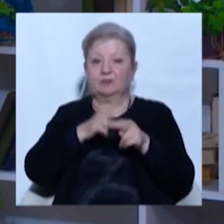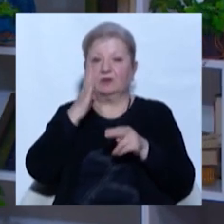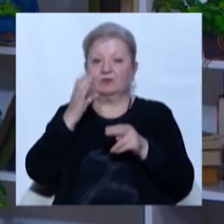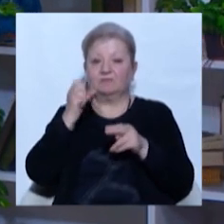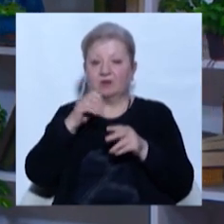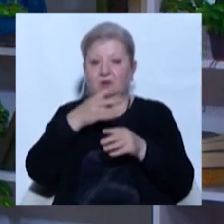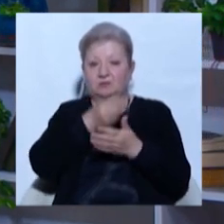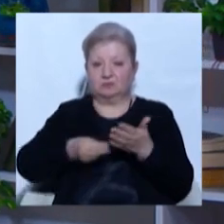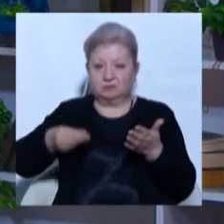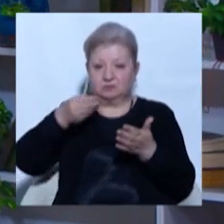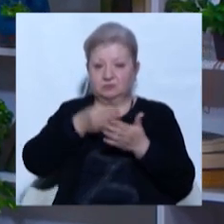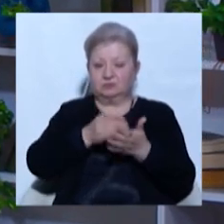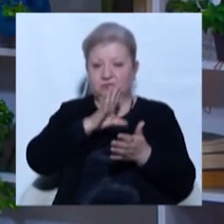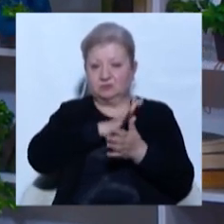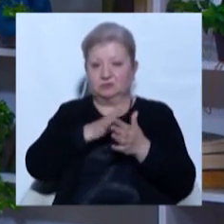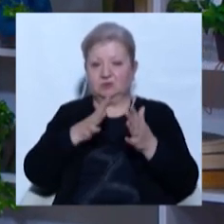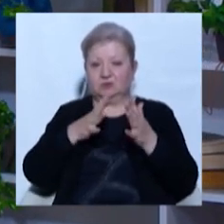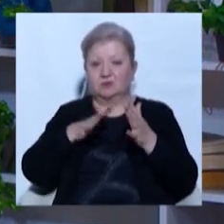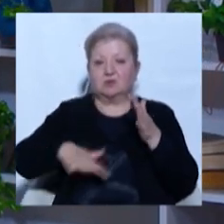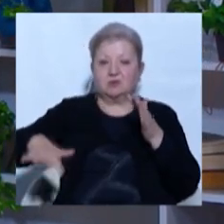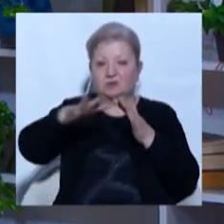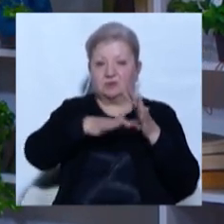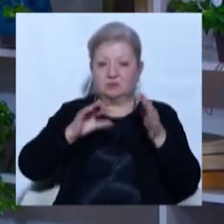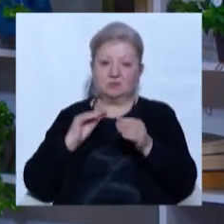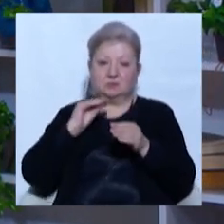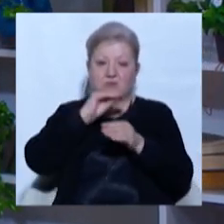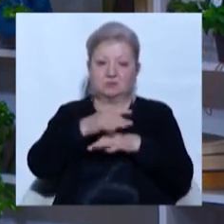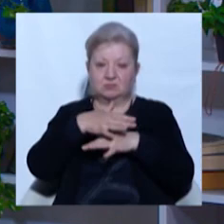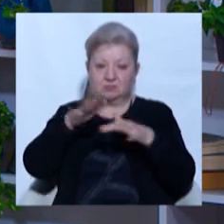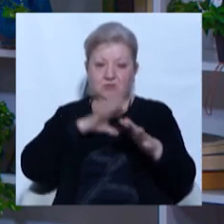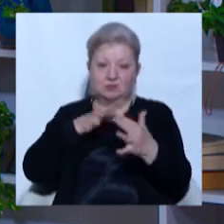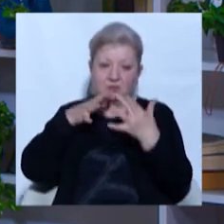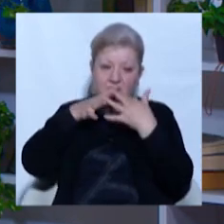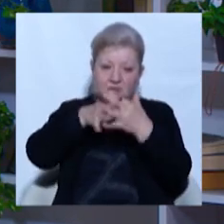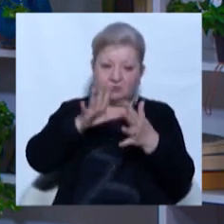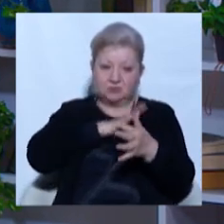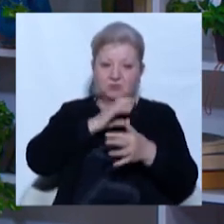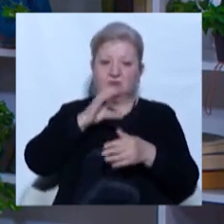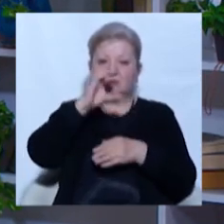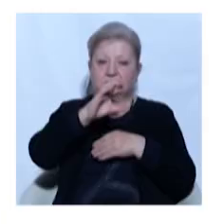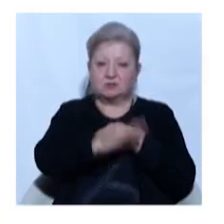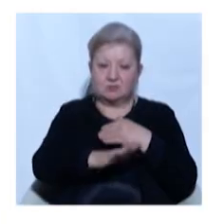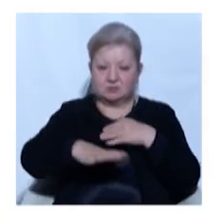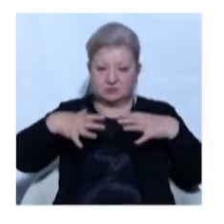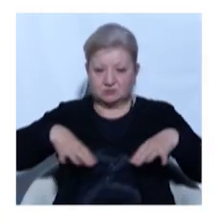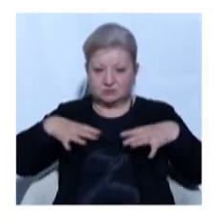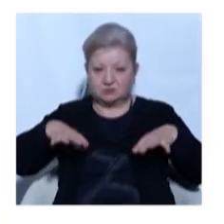კვლავ შეძლო ტერიტორიების გაფართოება. აი ილაშქრა სამხრეთ საქართველოსკენაც და აქ